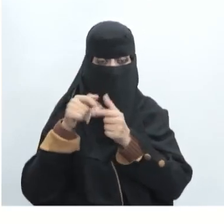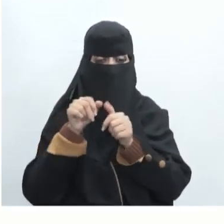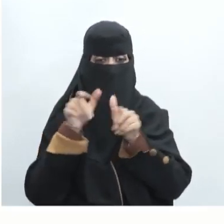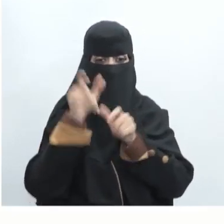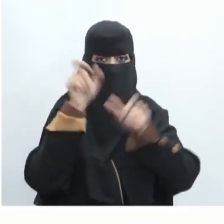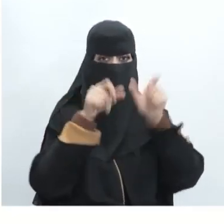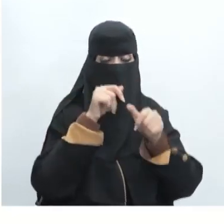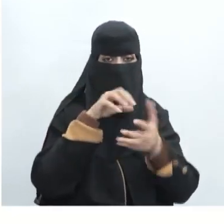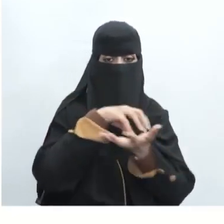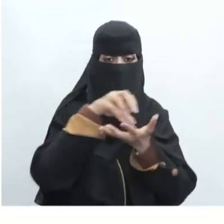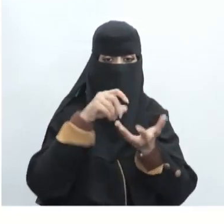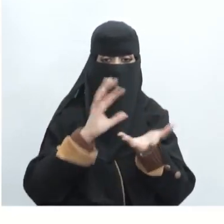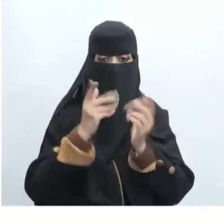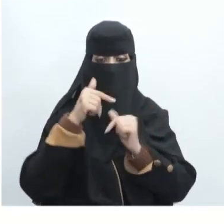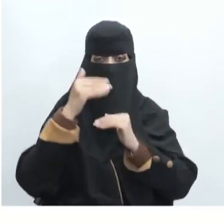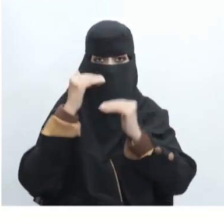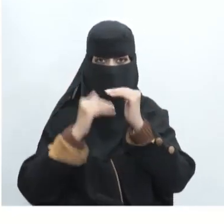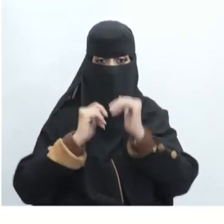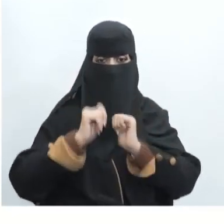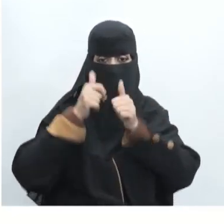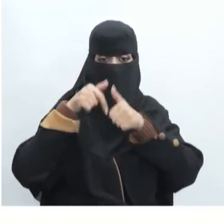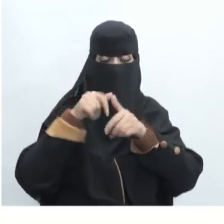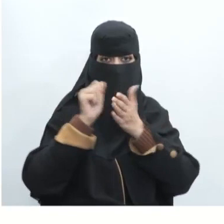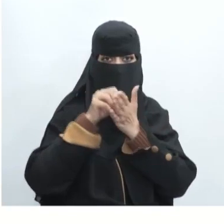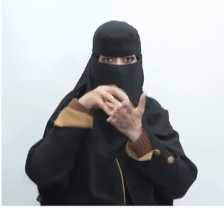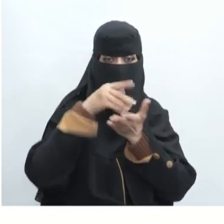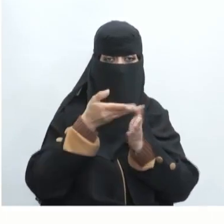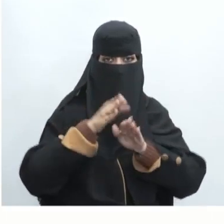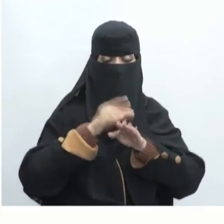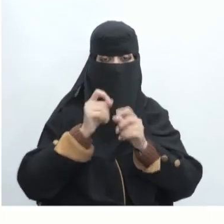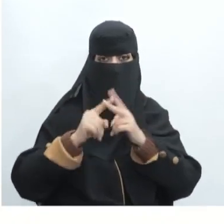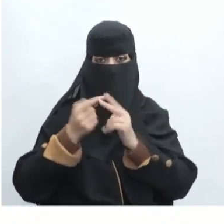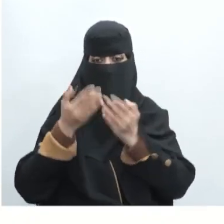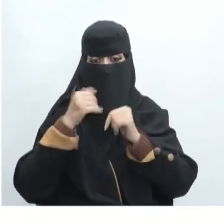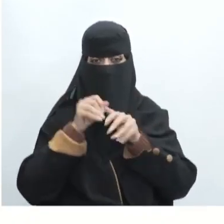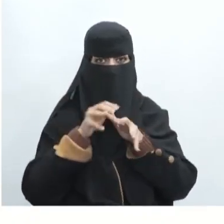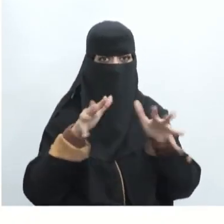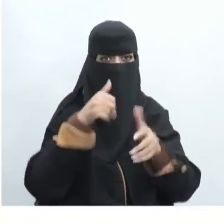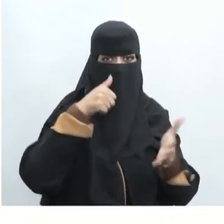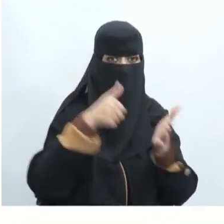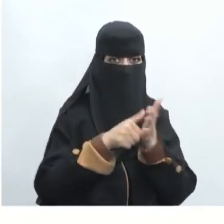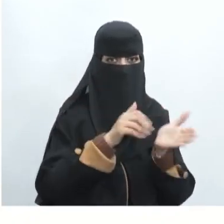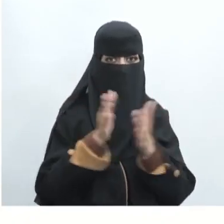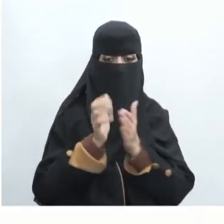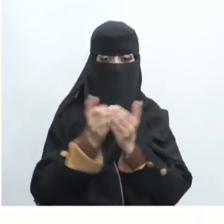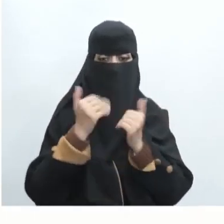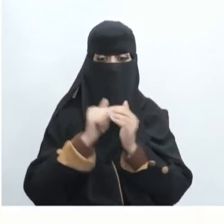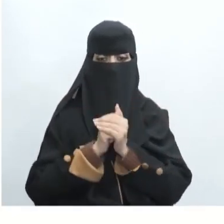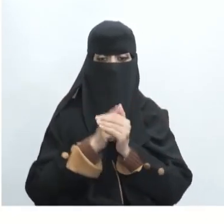الفقر احسنتم انخفاض قدره السكان على الانتاج ممتازين انتشار الاميه